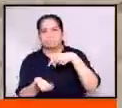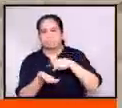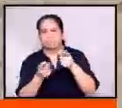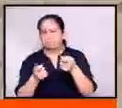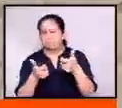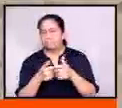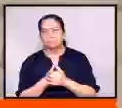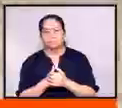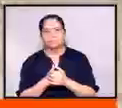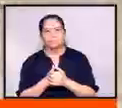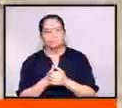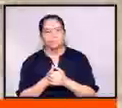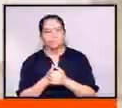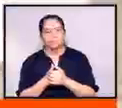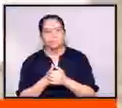bayaran agad.